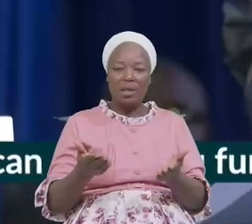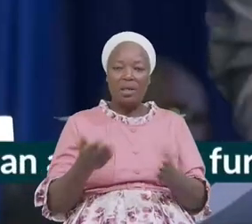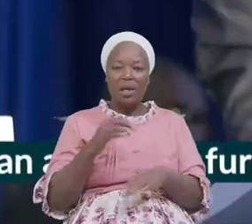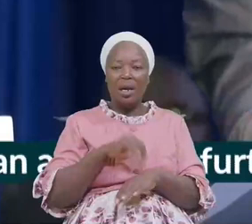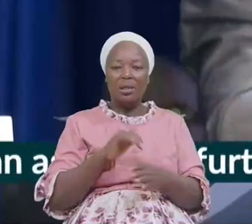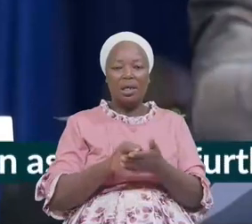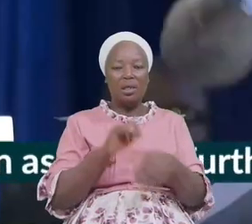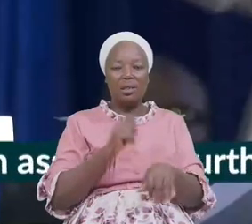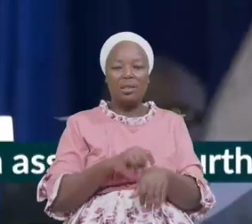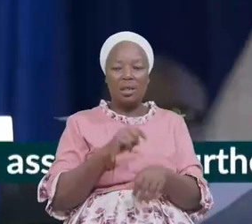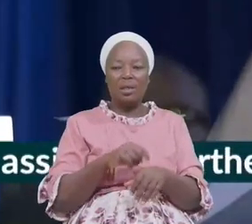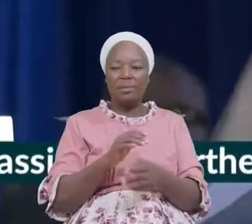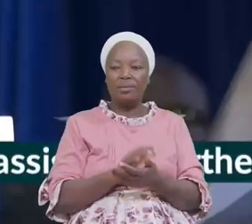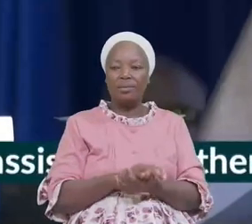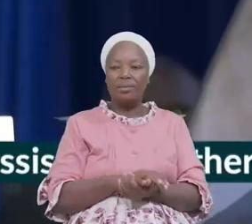ils auront une séance demain.